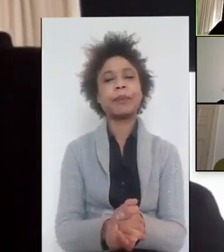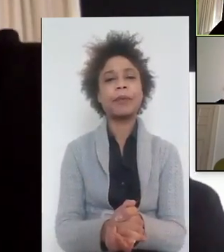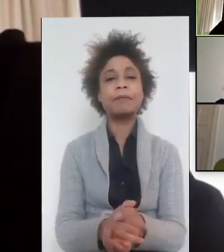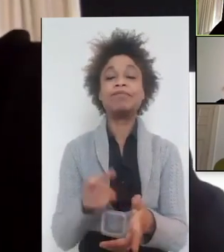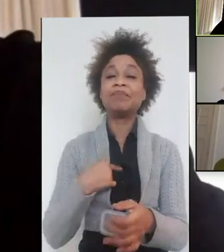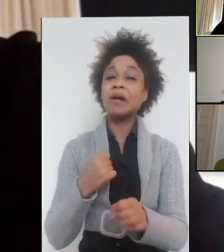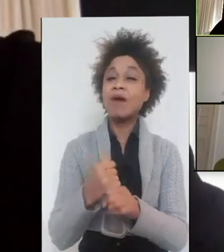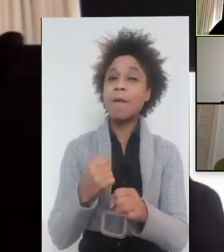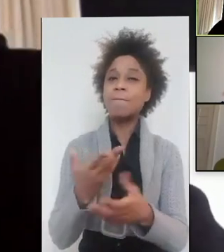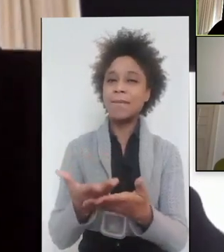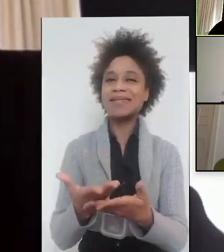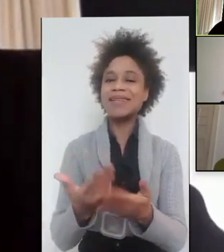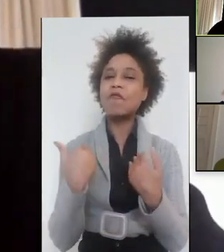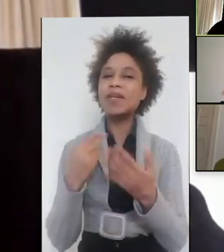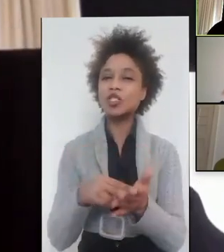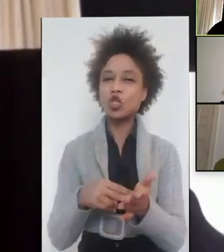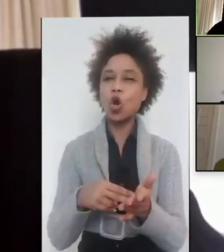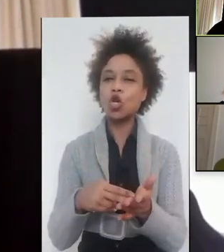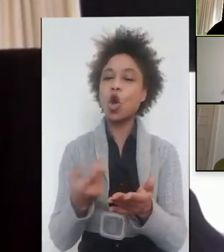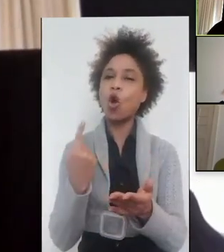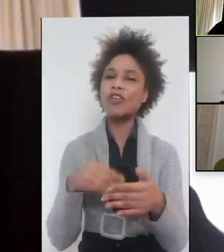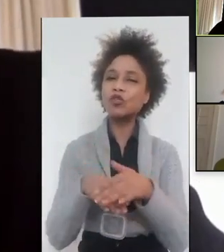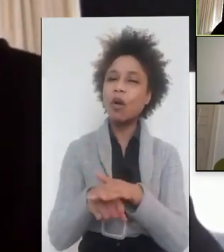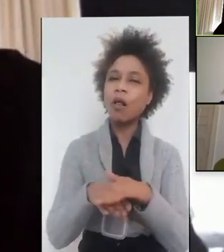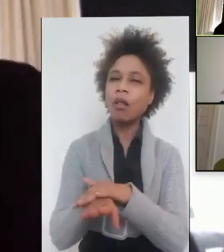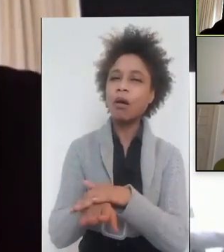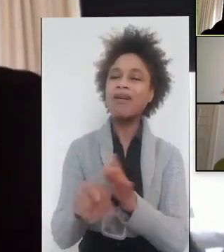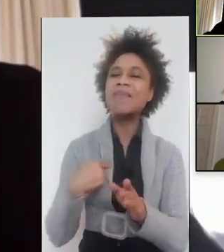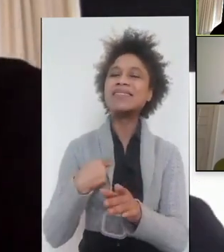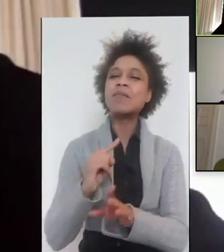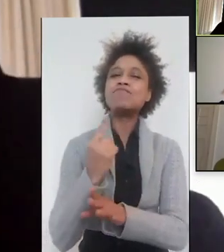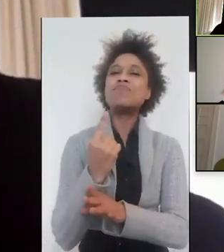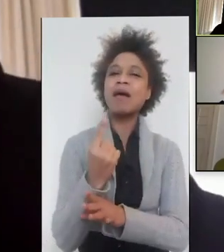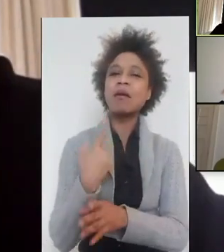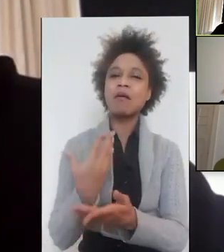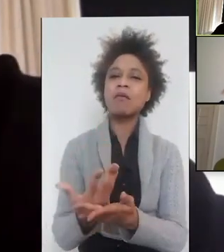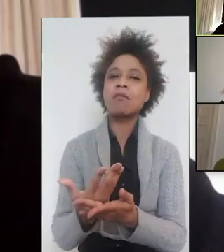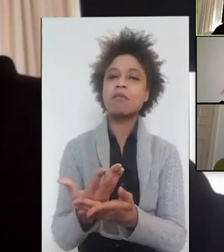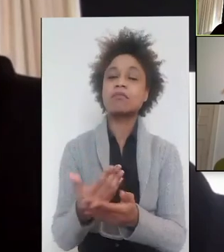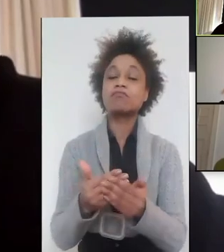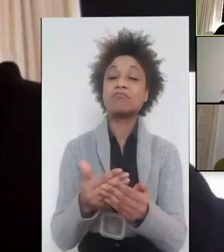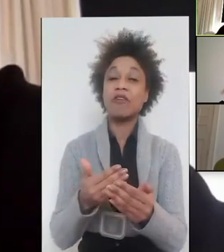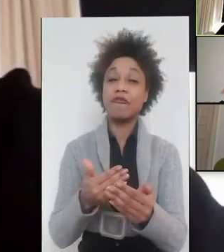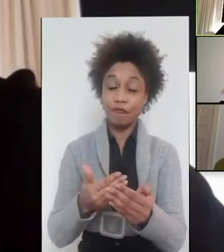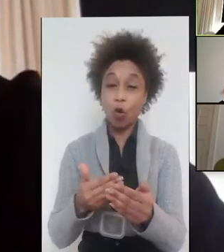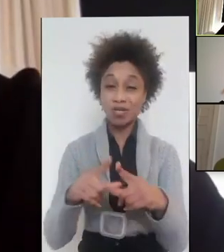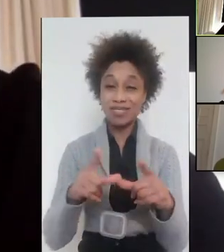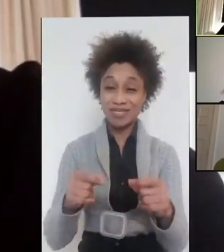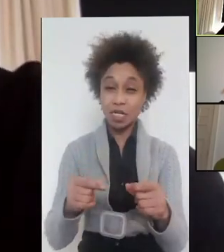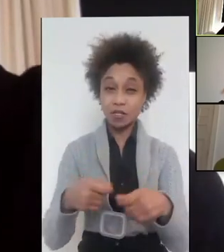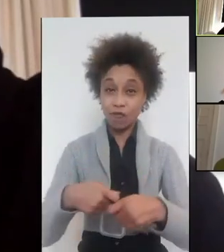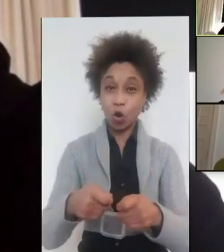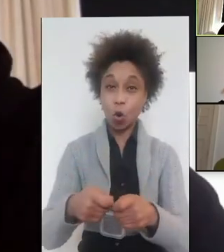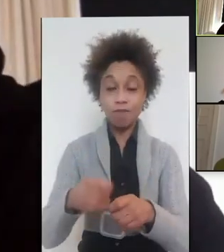sowieso hoog level kunnen dansen. Maar daarnaast is het ook een klik die wij onderling moeten hebben. Dus dat is een lastige om ze echt te